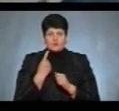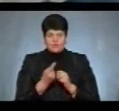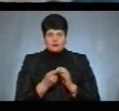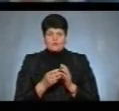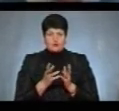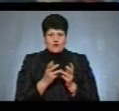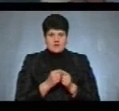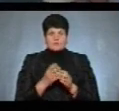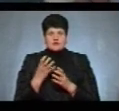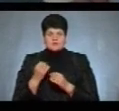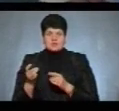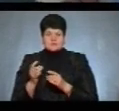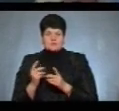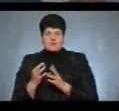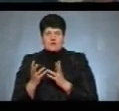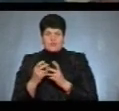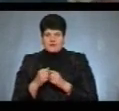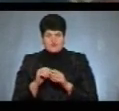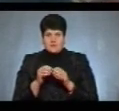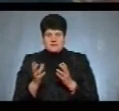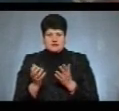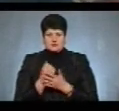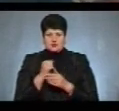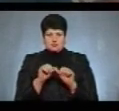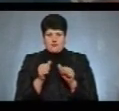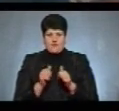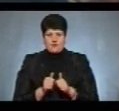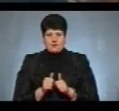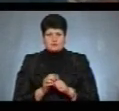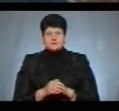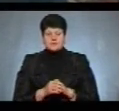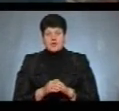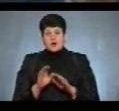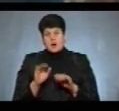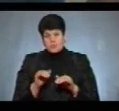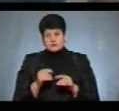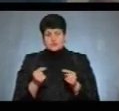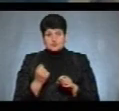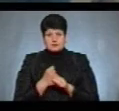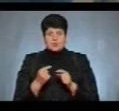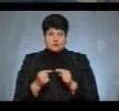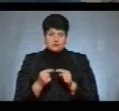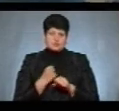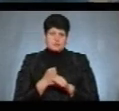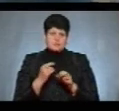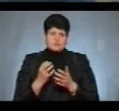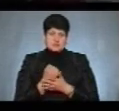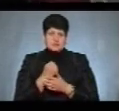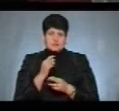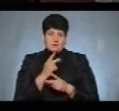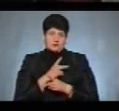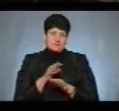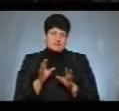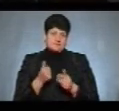потім їх ще раз додали і неправильно записали. Нас не зійшлося по формулі підрахунок голосів. Потім зробили уточнення, знайшли свою помилку і все в нас гарно.